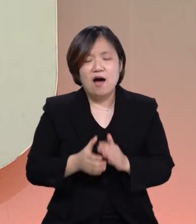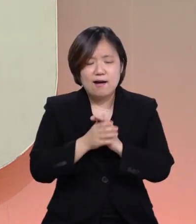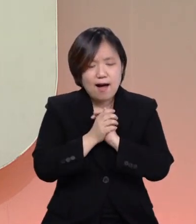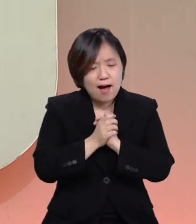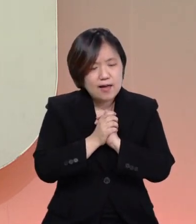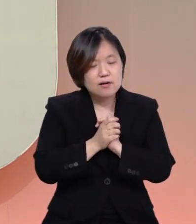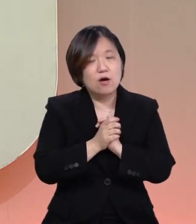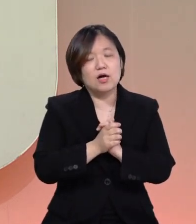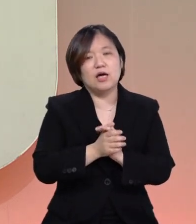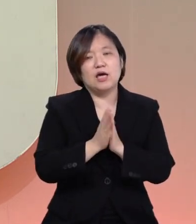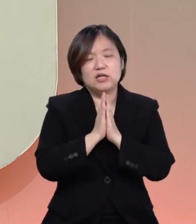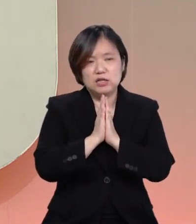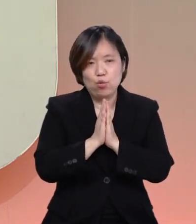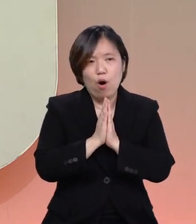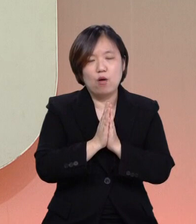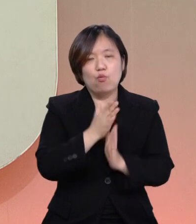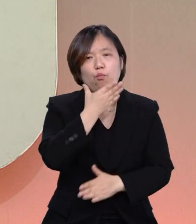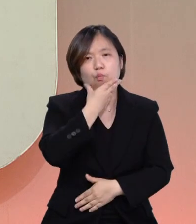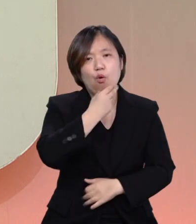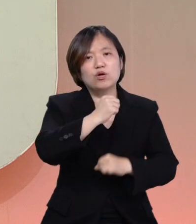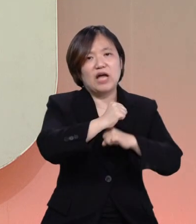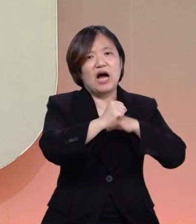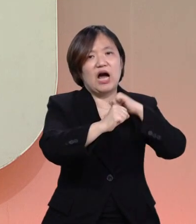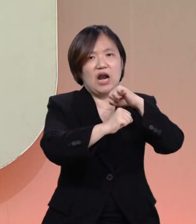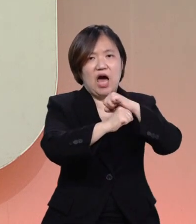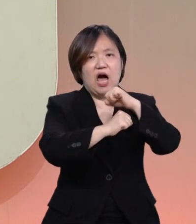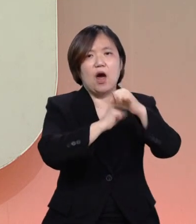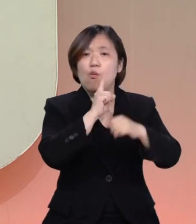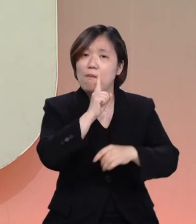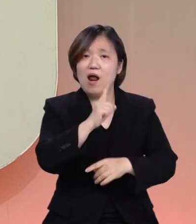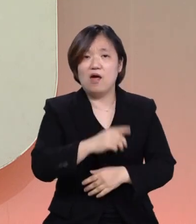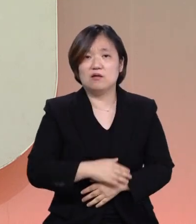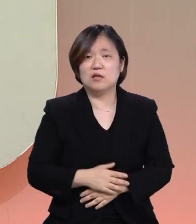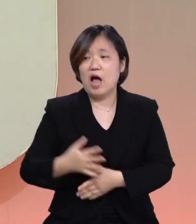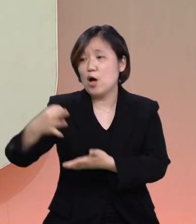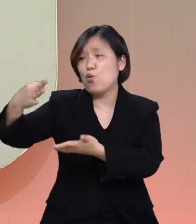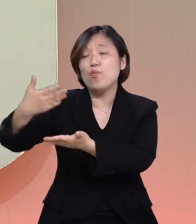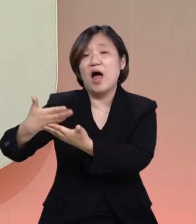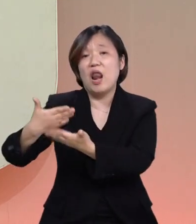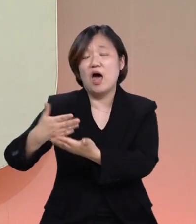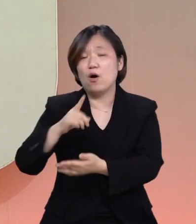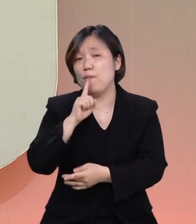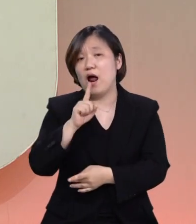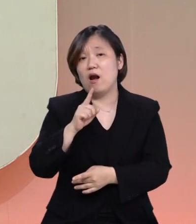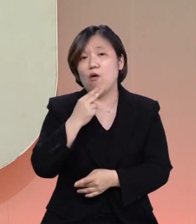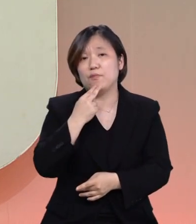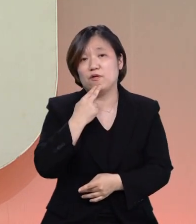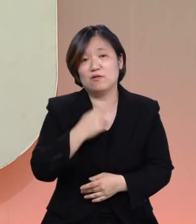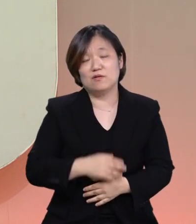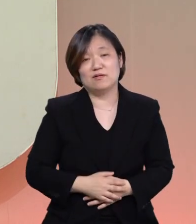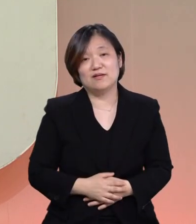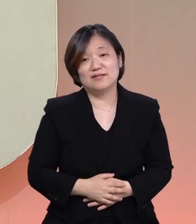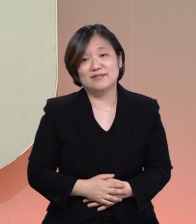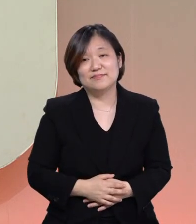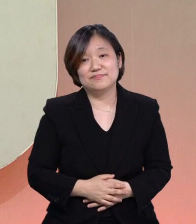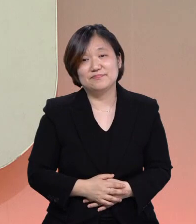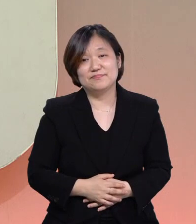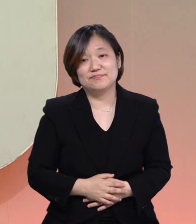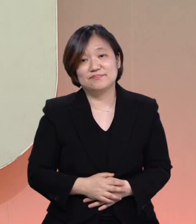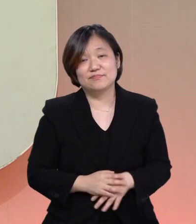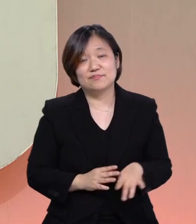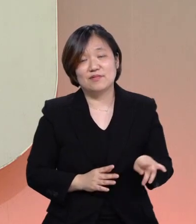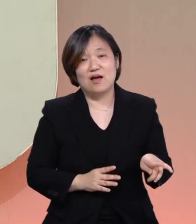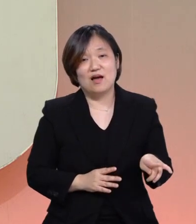기도하고 공덕을 닦아라라고 나오죠 여러분 요런 영험 이야기가 재밌기는 하지만